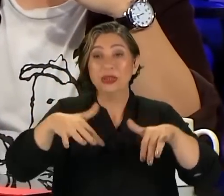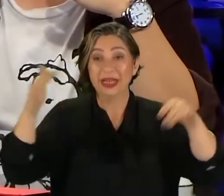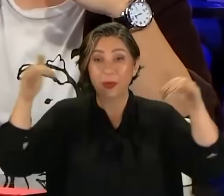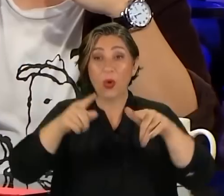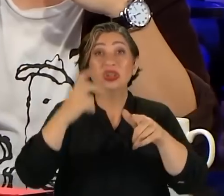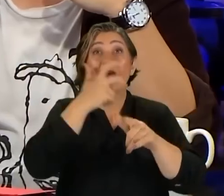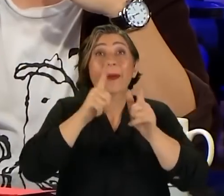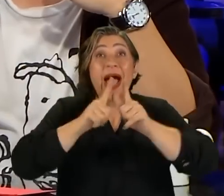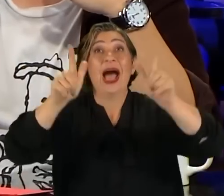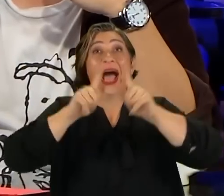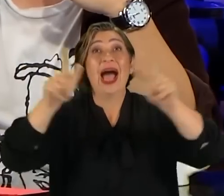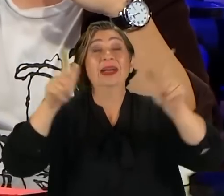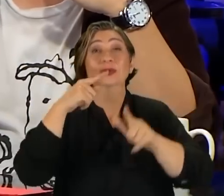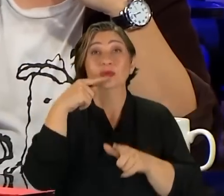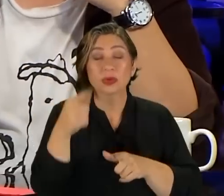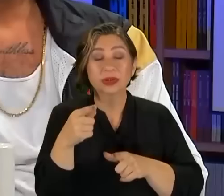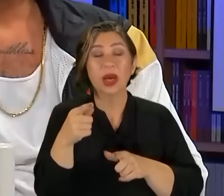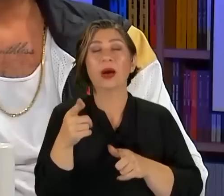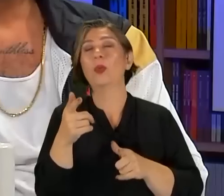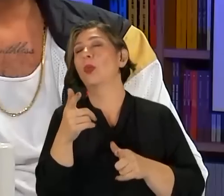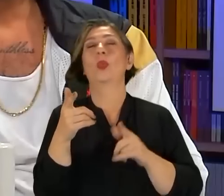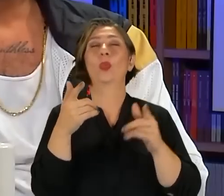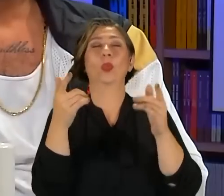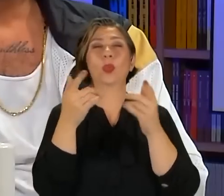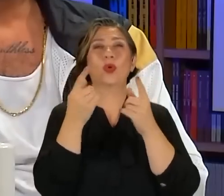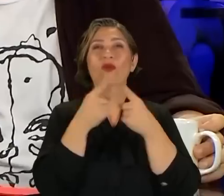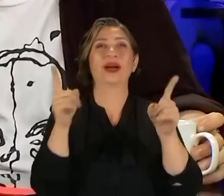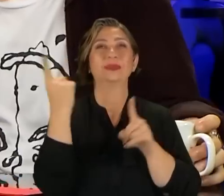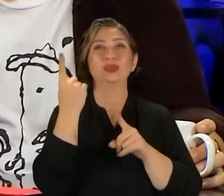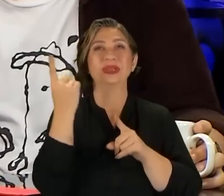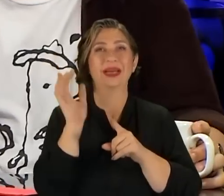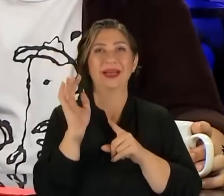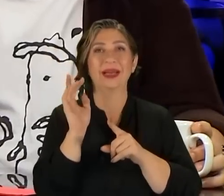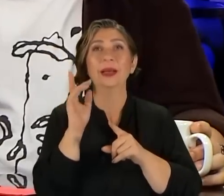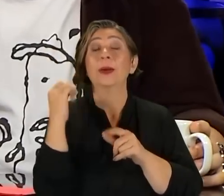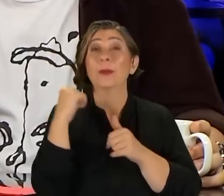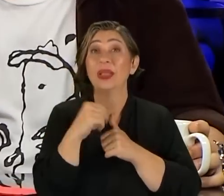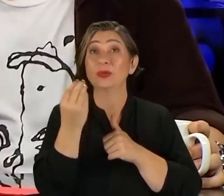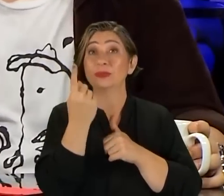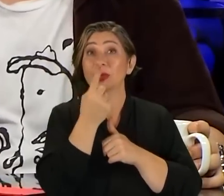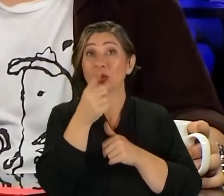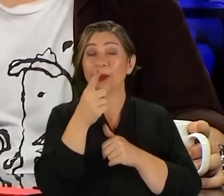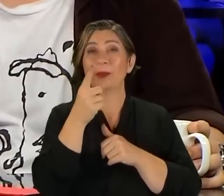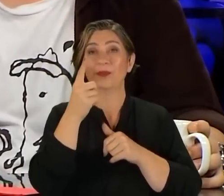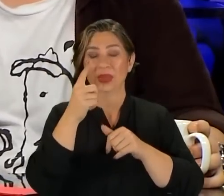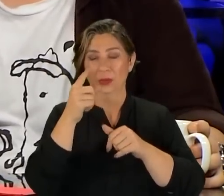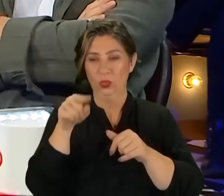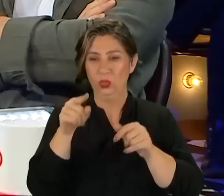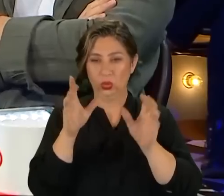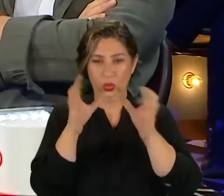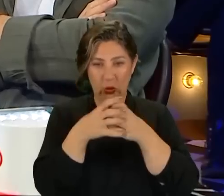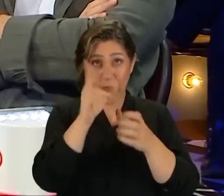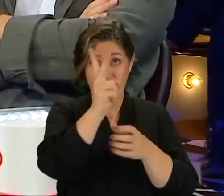ağızdan o şarkıyı bağırarak söyledikleri zaman o gerçekten değişik bir şey yani. Yani bir dakika, bunu bir daha söyle, bu güzel bir şey. Bir zaman grupa yani demiş. Bu